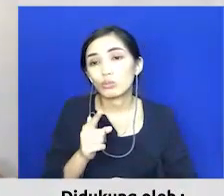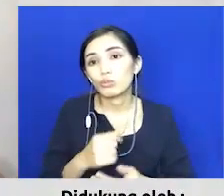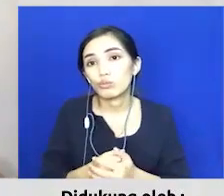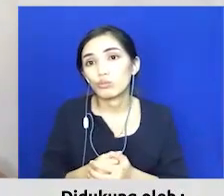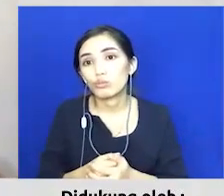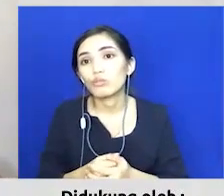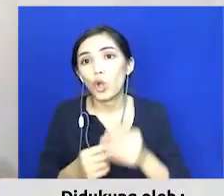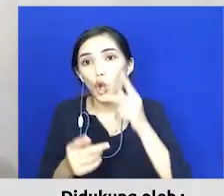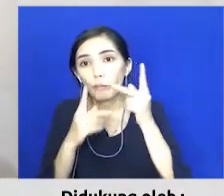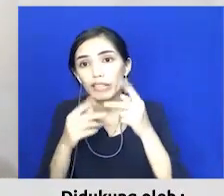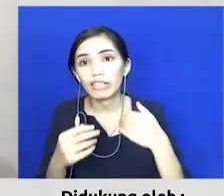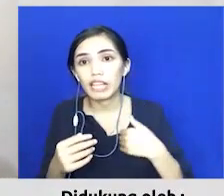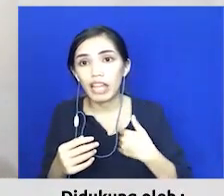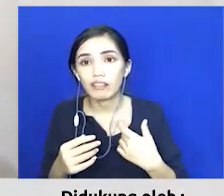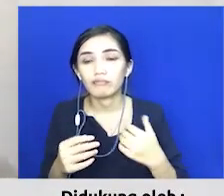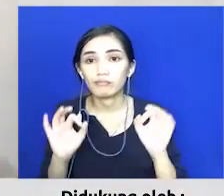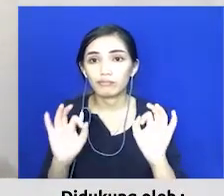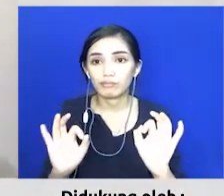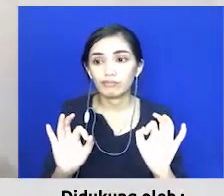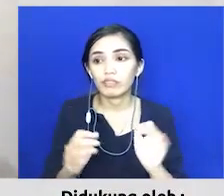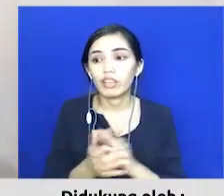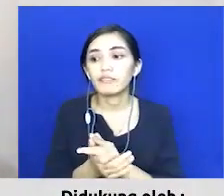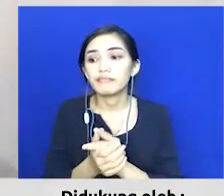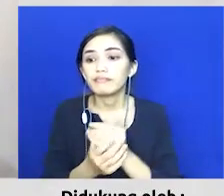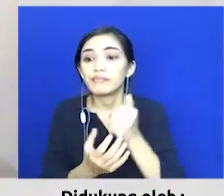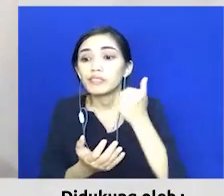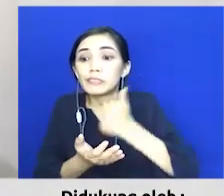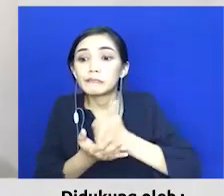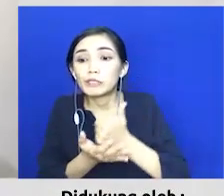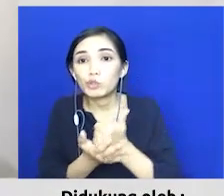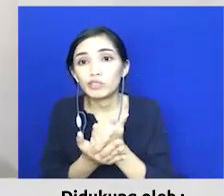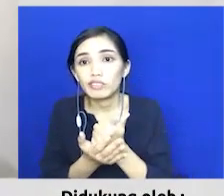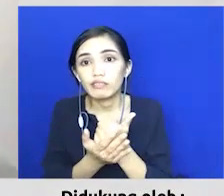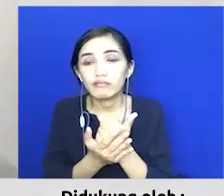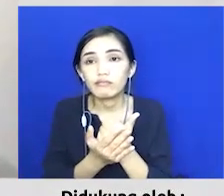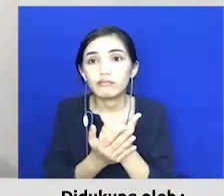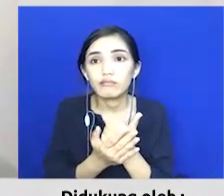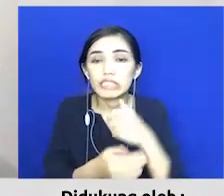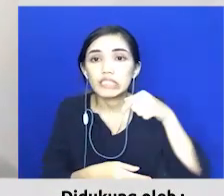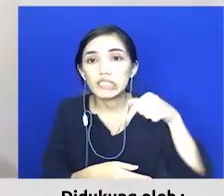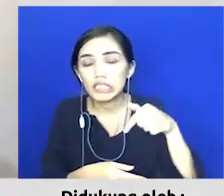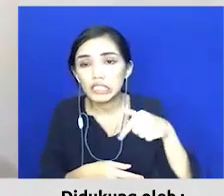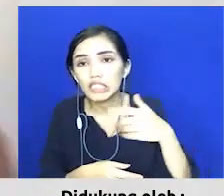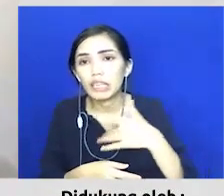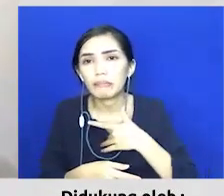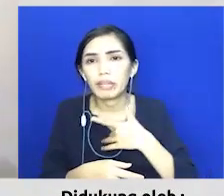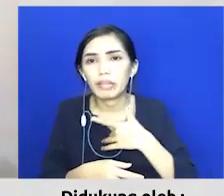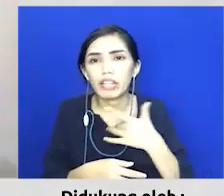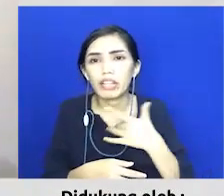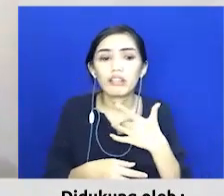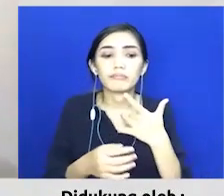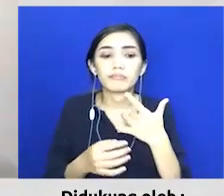saya rasa menarik dan mengembangkan kita pada sesuatu yang lebih dalam tentang Usmar